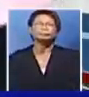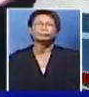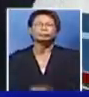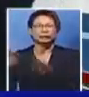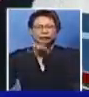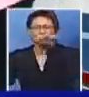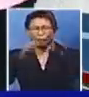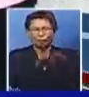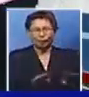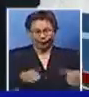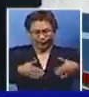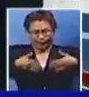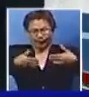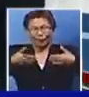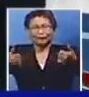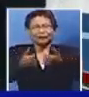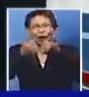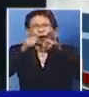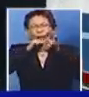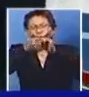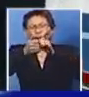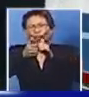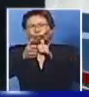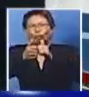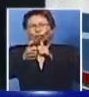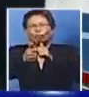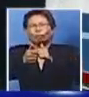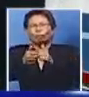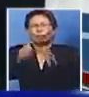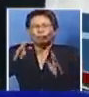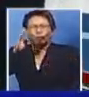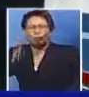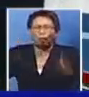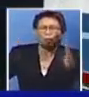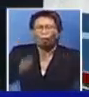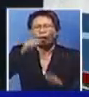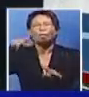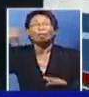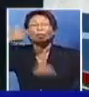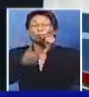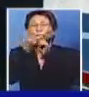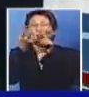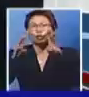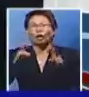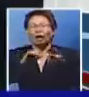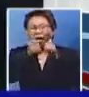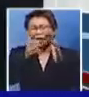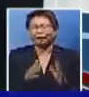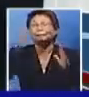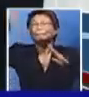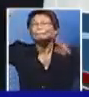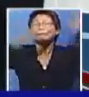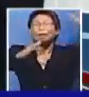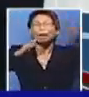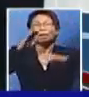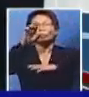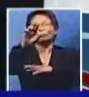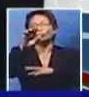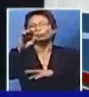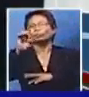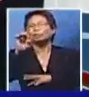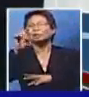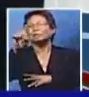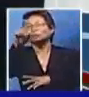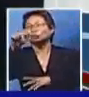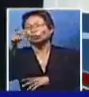Kita beralih ke berita gembira dari Kejohanan Olahraga Para Dunia London 2017. Atlet negara Muhammad Rizwan Muhammad Puzi